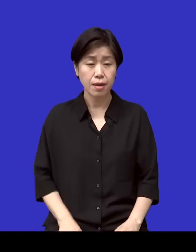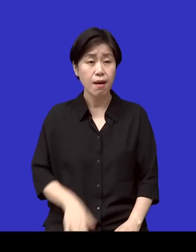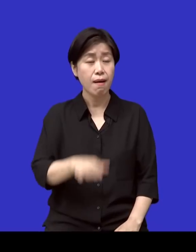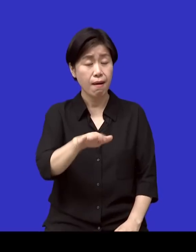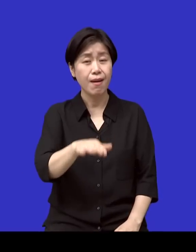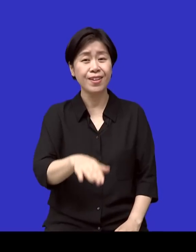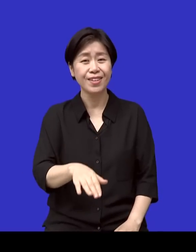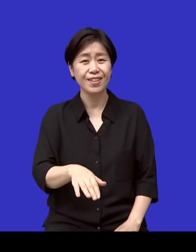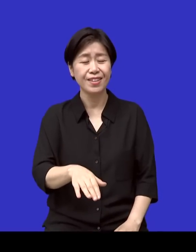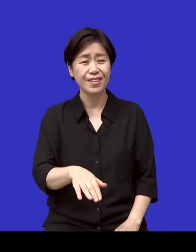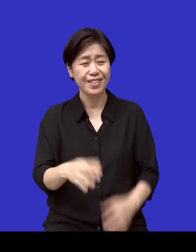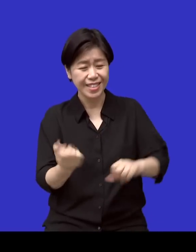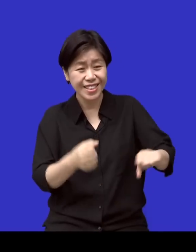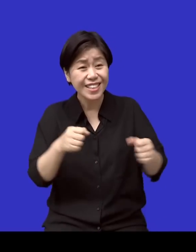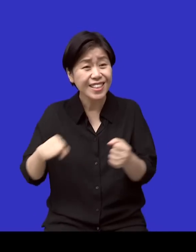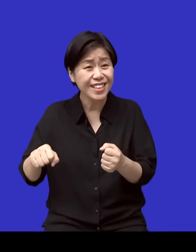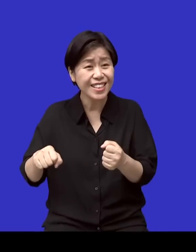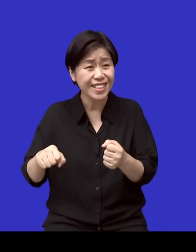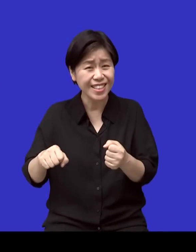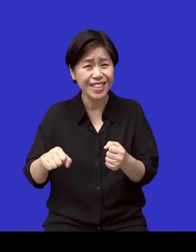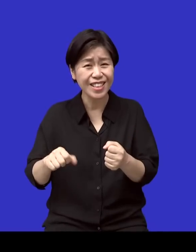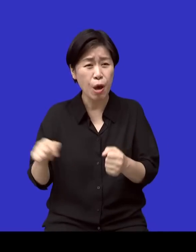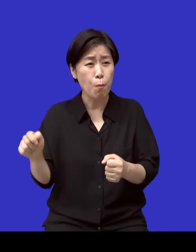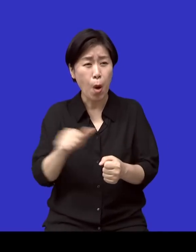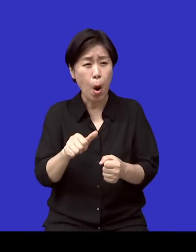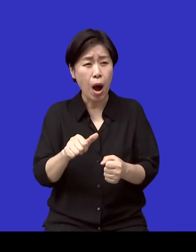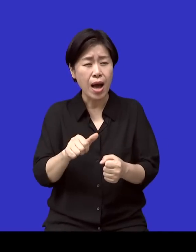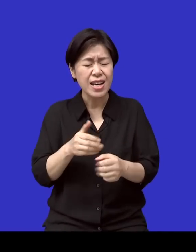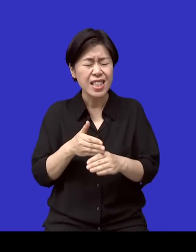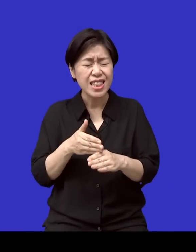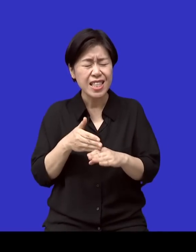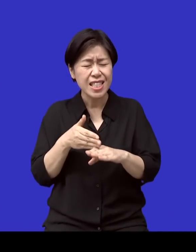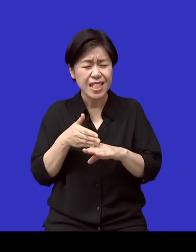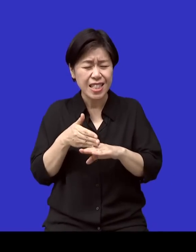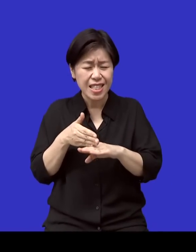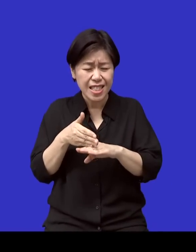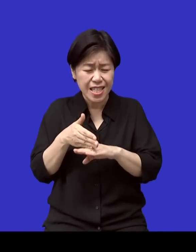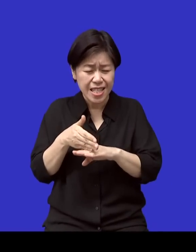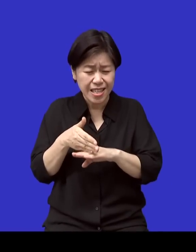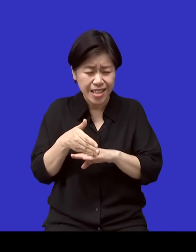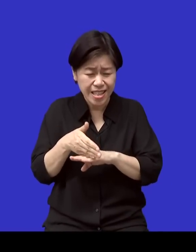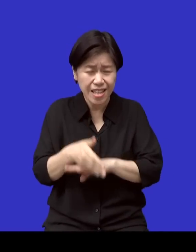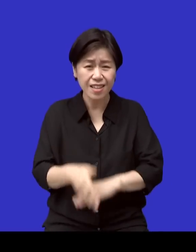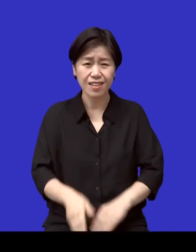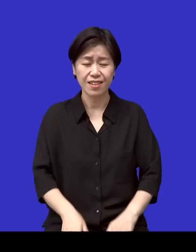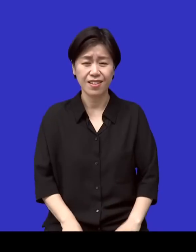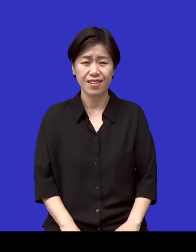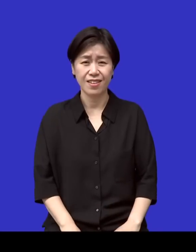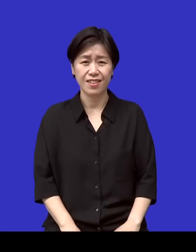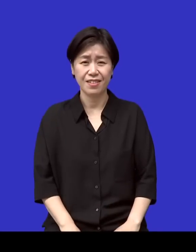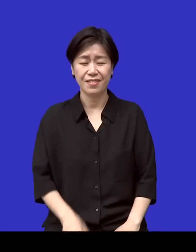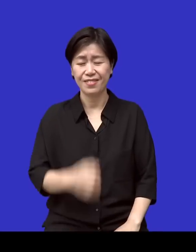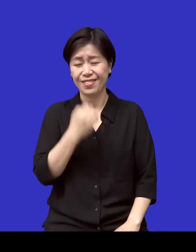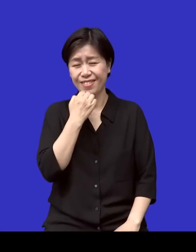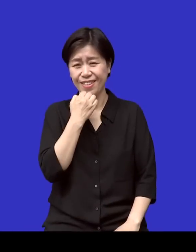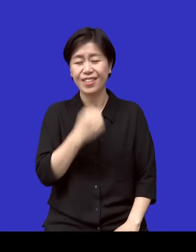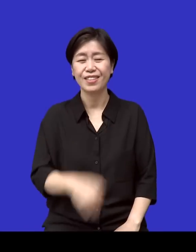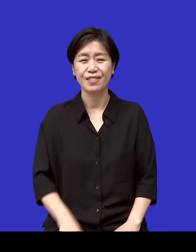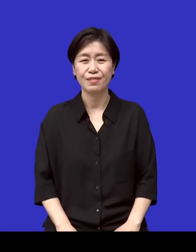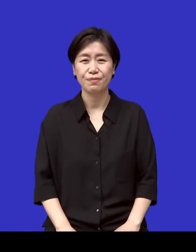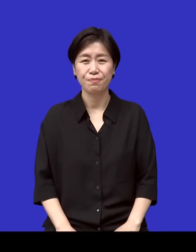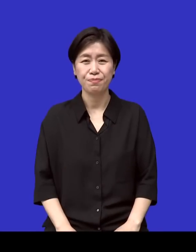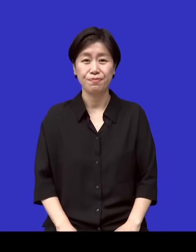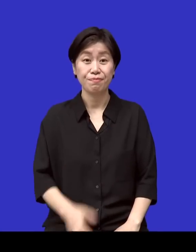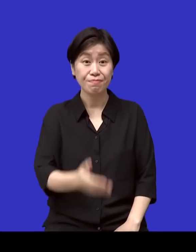느리다. 칭찬이 진짜 되나? 느리게 내려와요. 진짜 느리게 내려와. 아니 근데 그 피니시 라인 딱 들어올